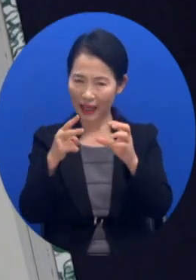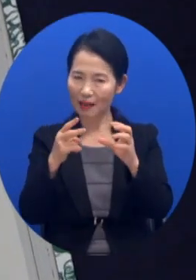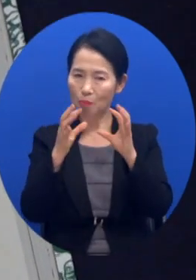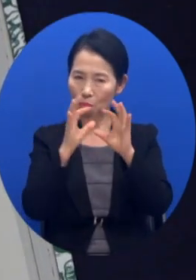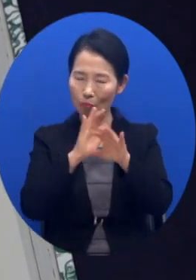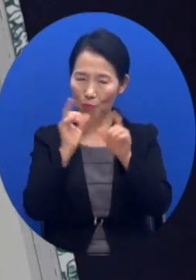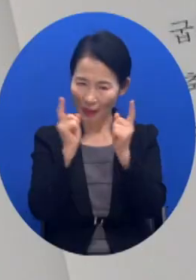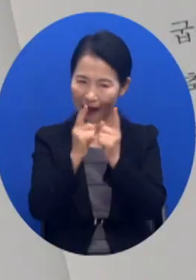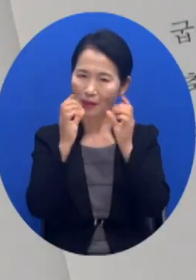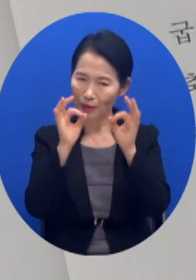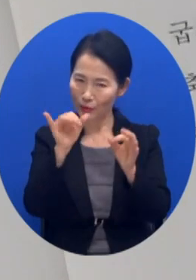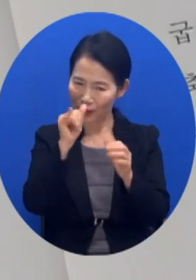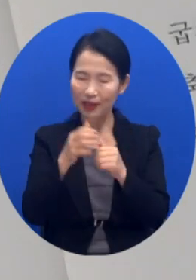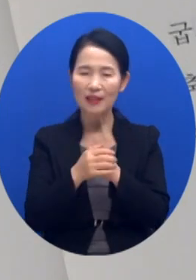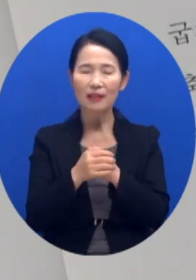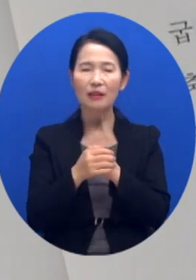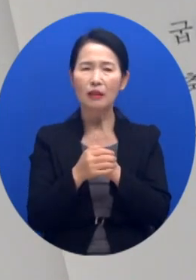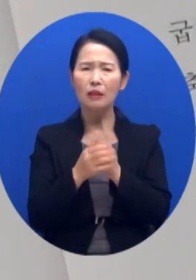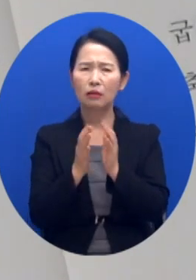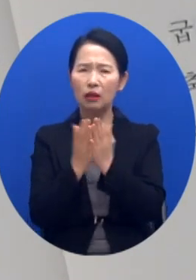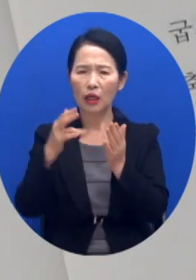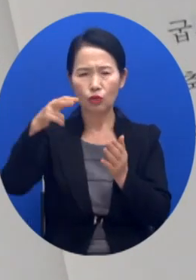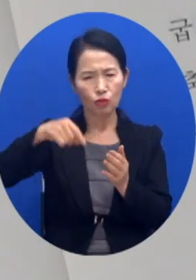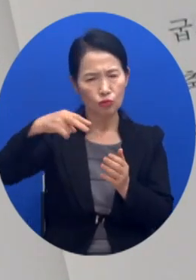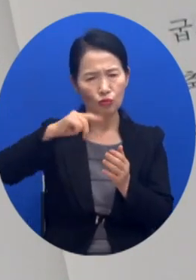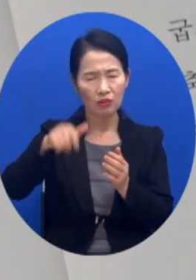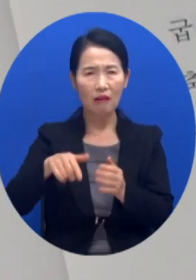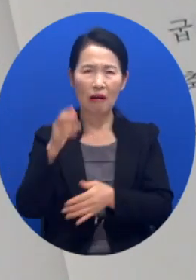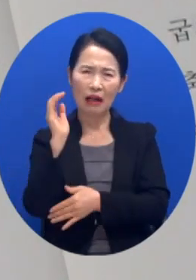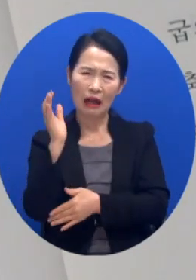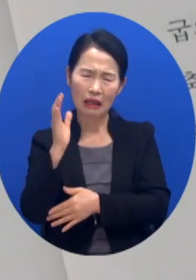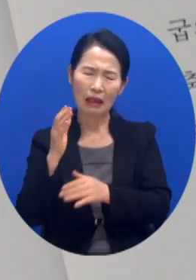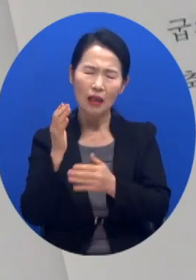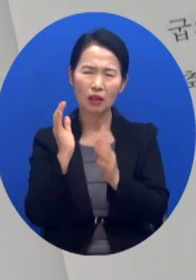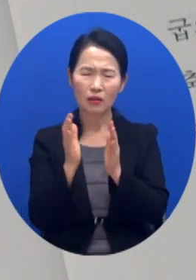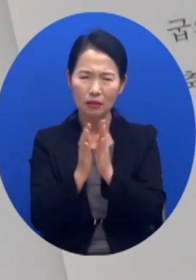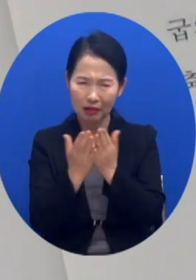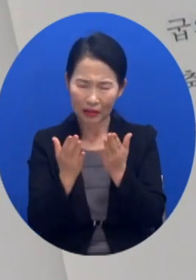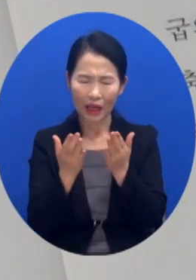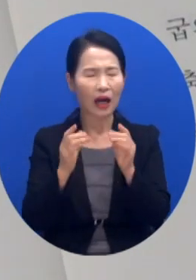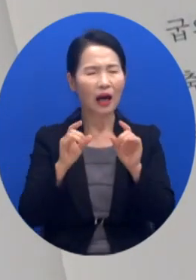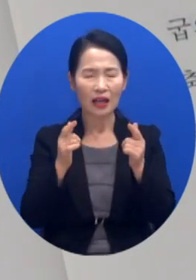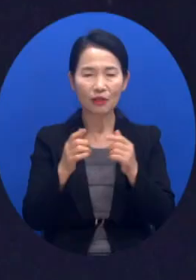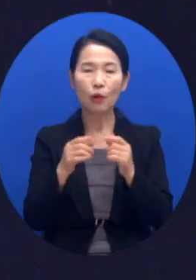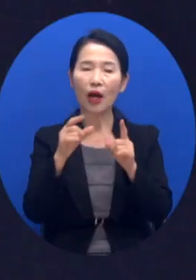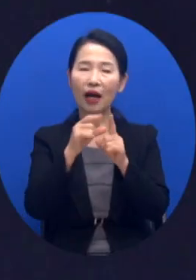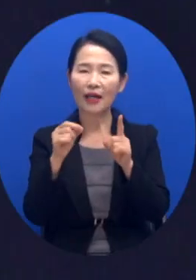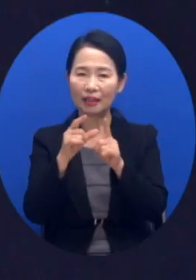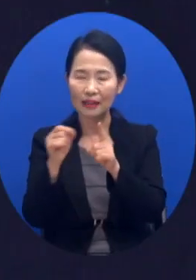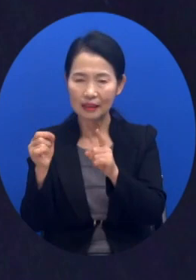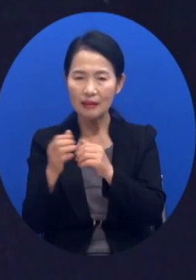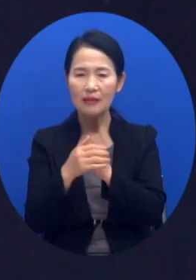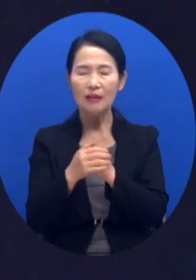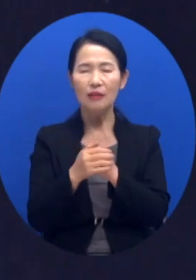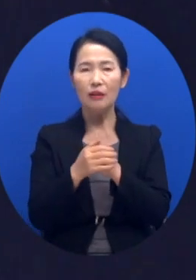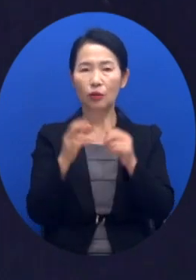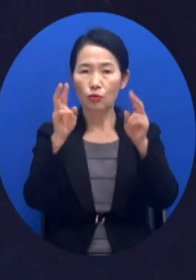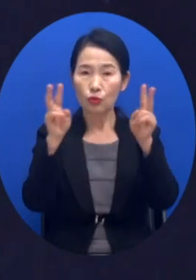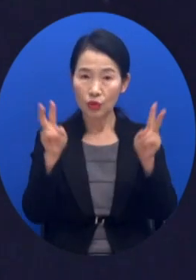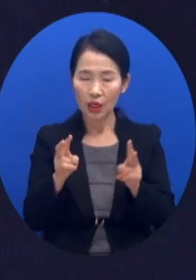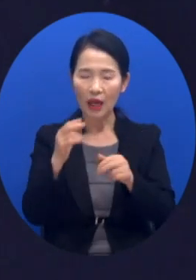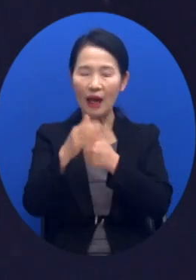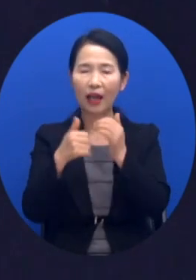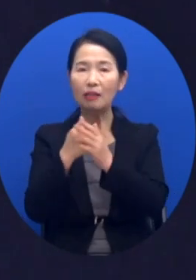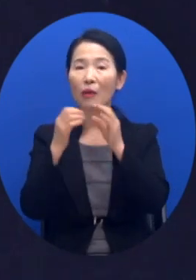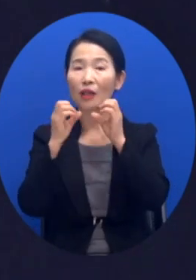손 선교사는 책을 주석이나 강의 설교집이 아닌 가이드북으로 써 읽고 다니엘서의 주제와 하나님의 선교를